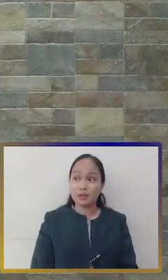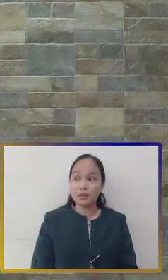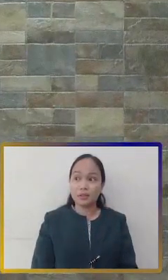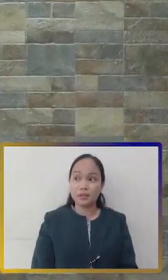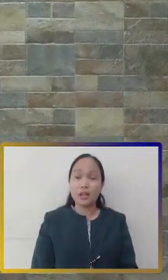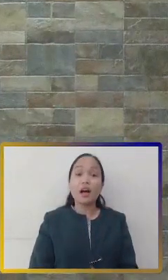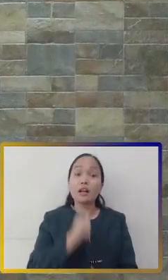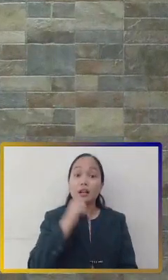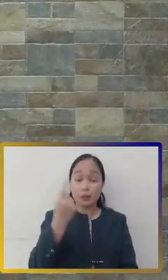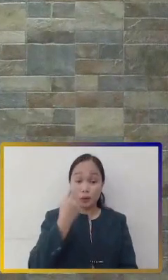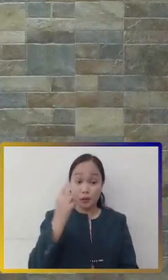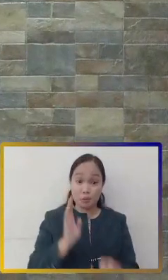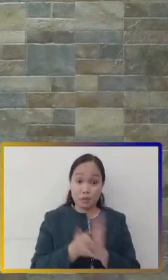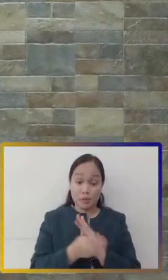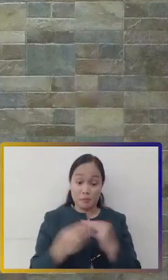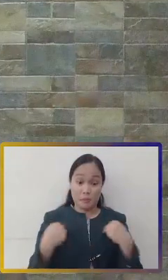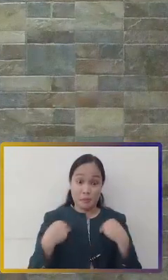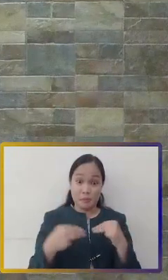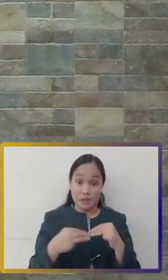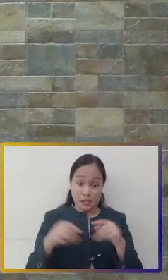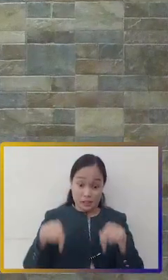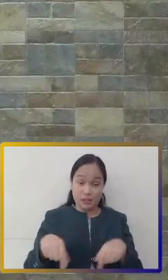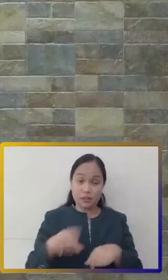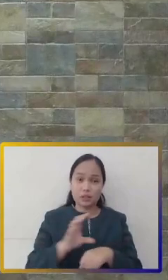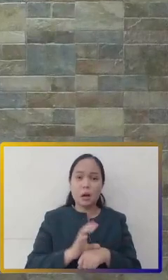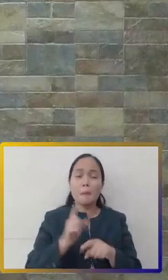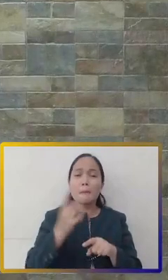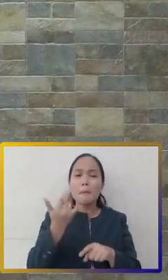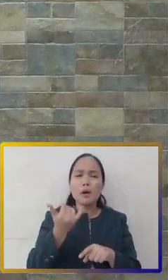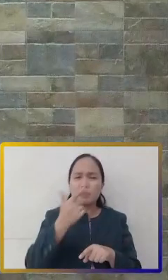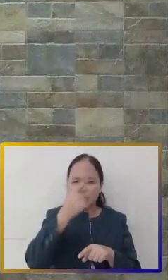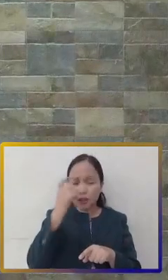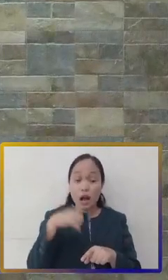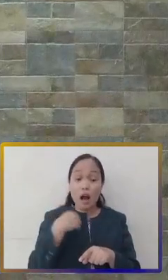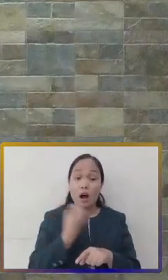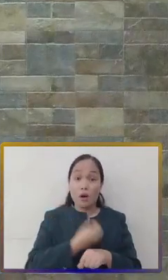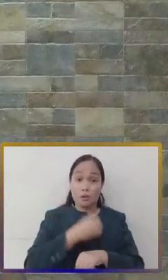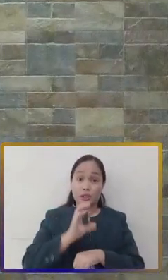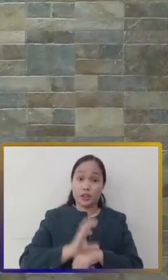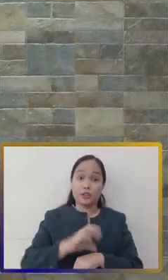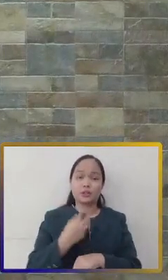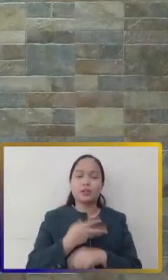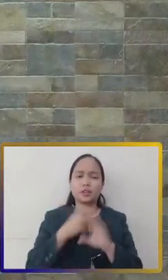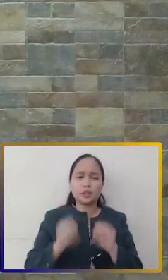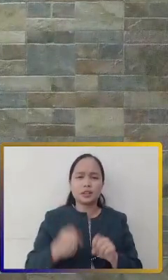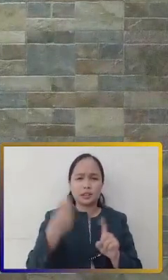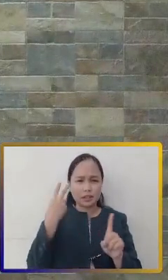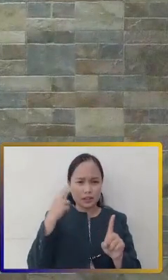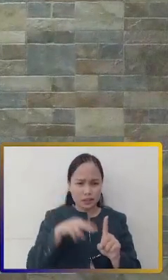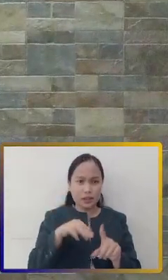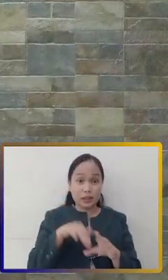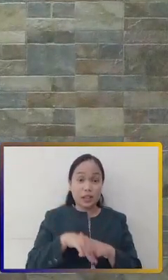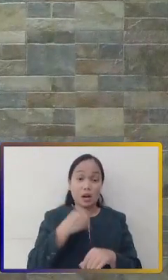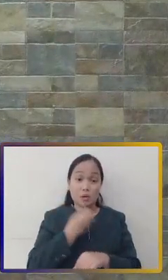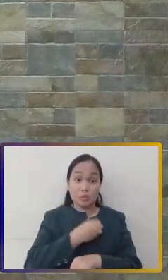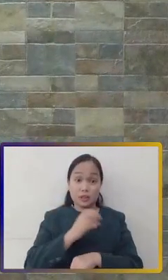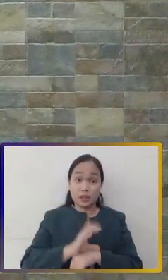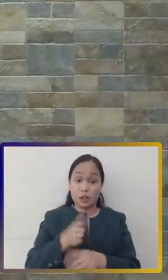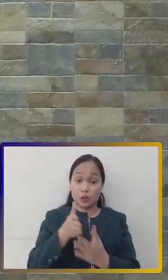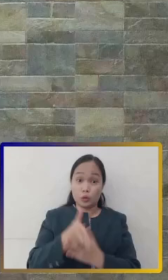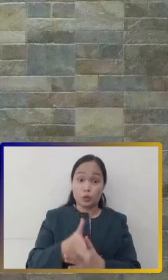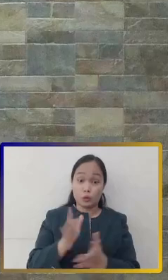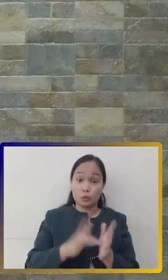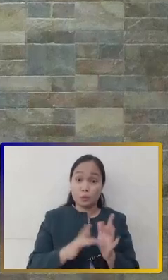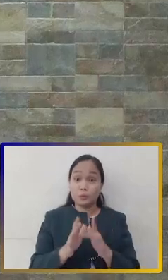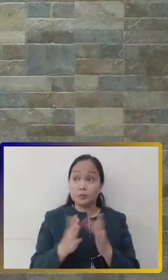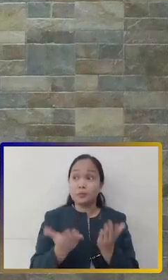makabilang sa simbahan po na ito is because our church, we can clearly see that our church, through the biblical